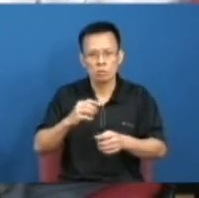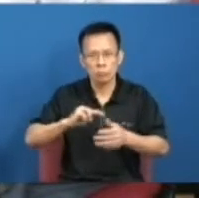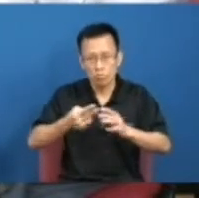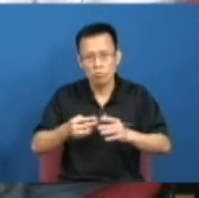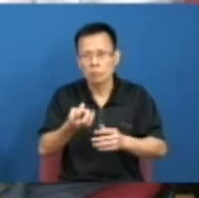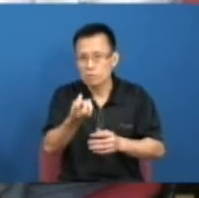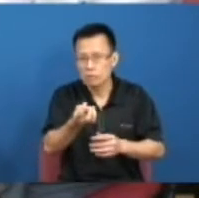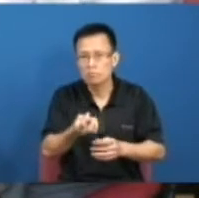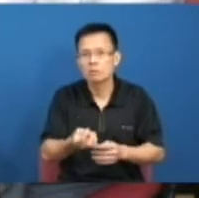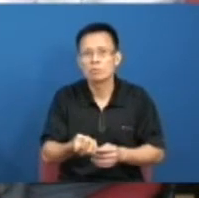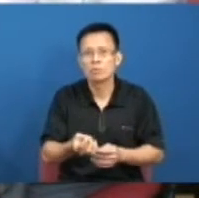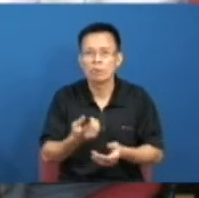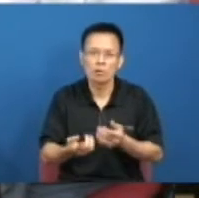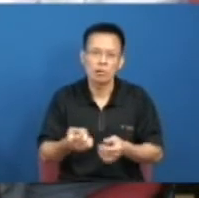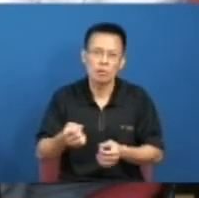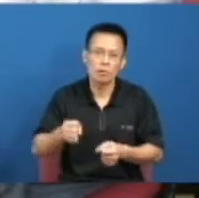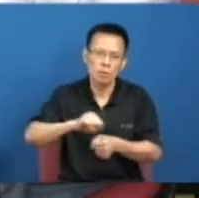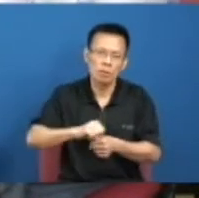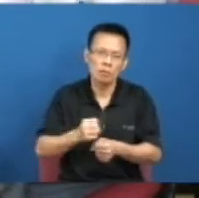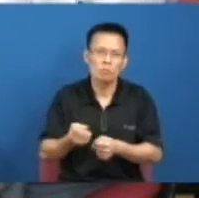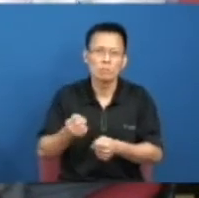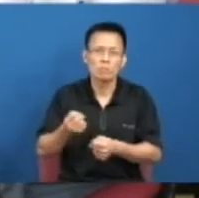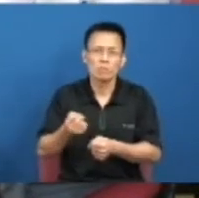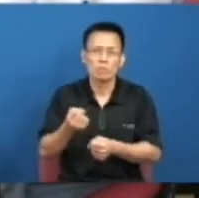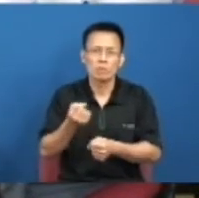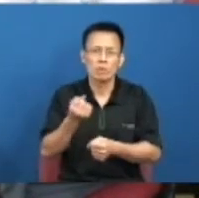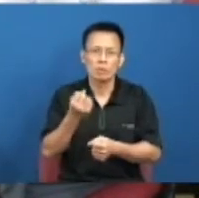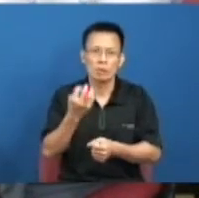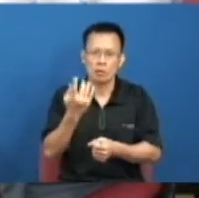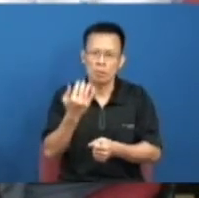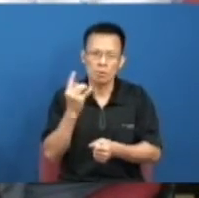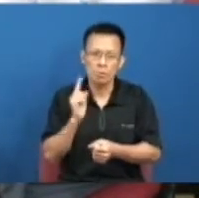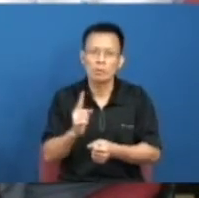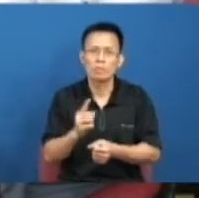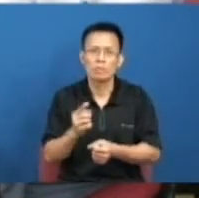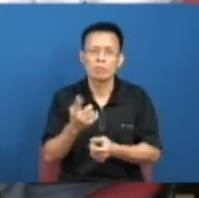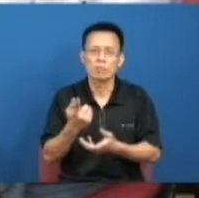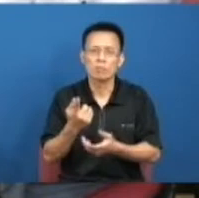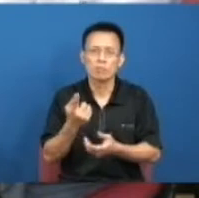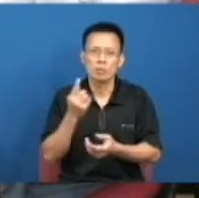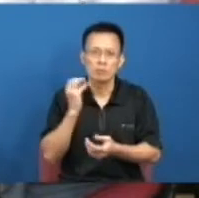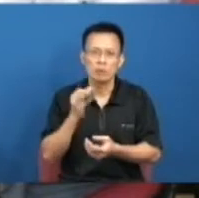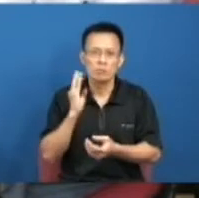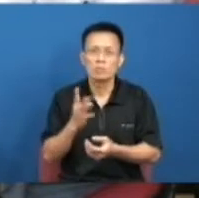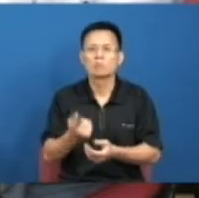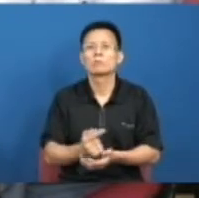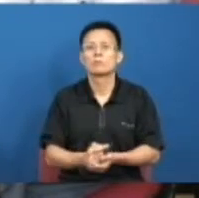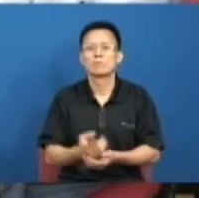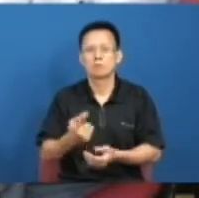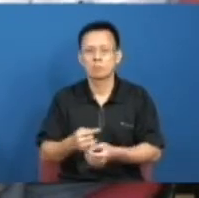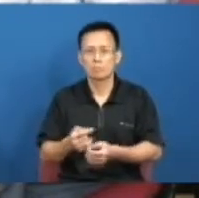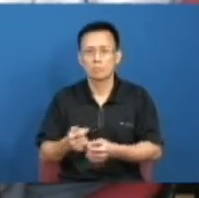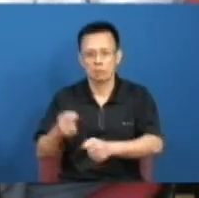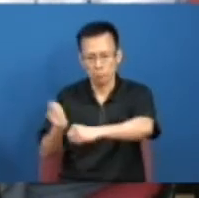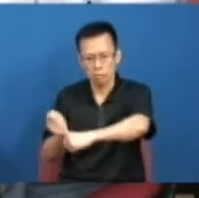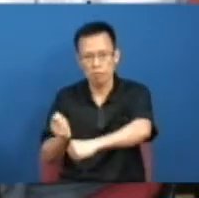多少少啦，多三幾百蚊啦，大約咁上下咧，千松啲蚊左緊咧。 咁啊，非常之值咯。 係啦， 又唔使作瓦仔喎，唔使